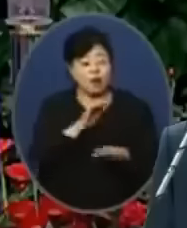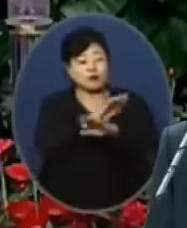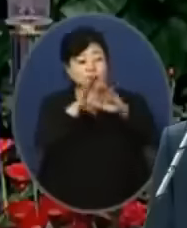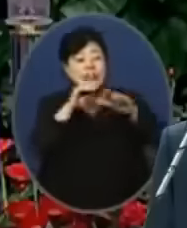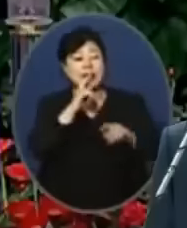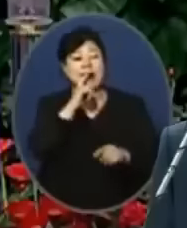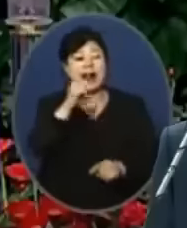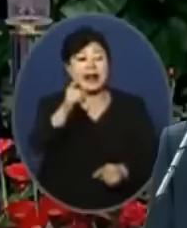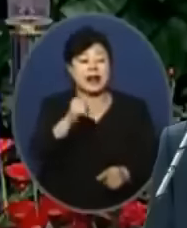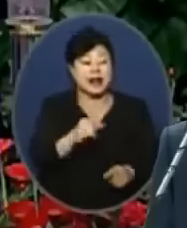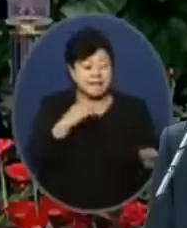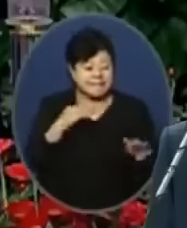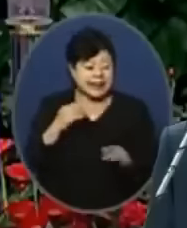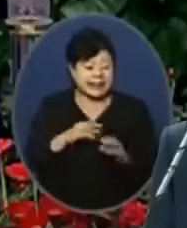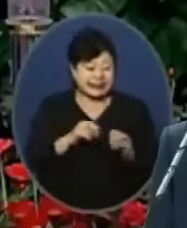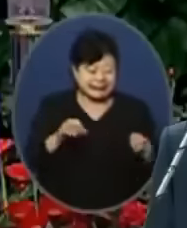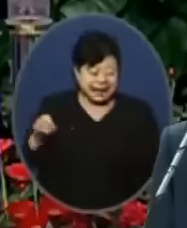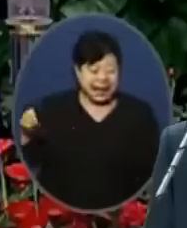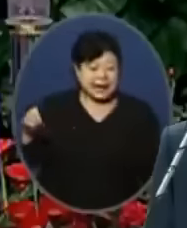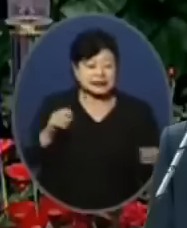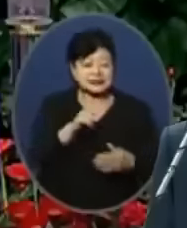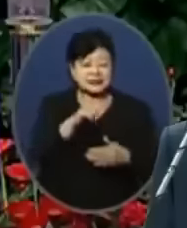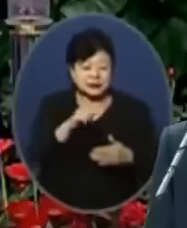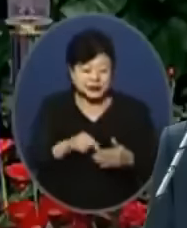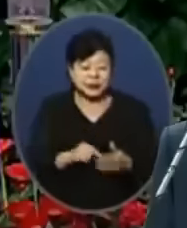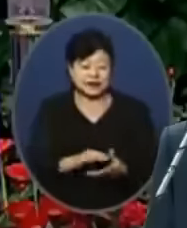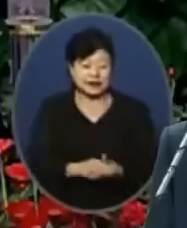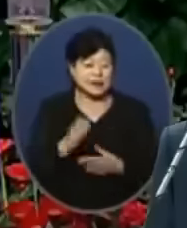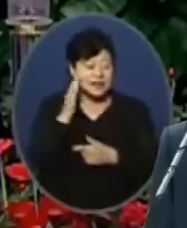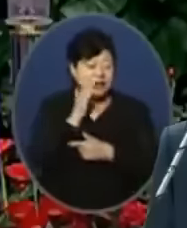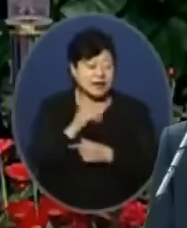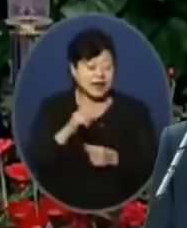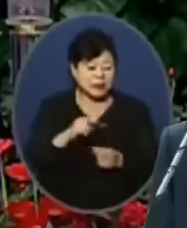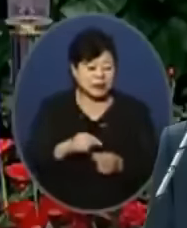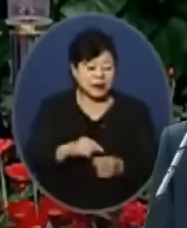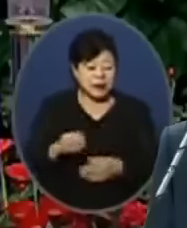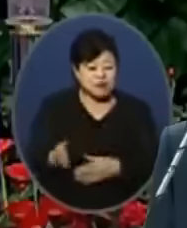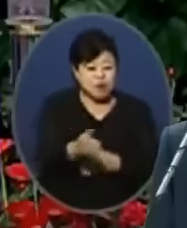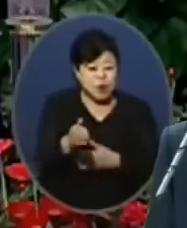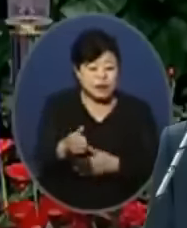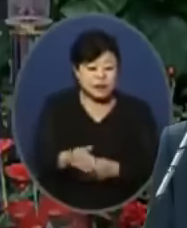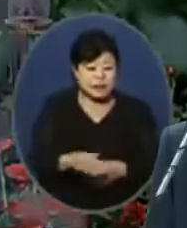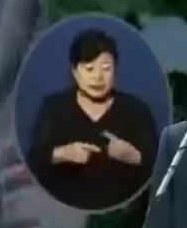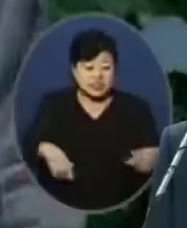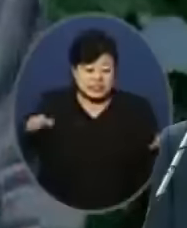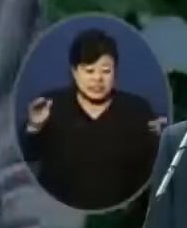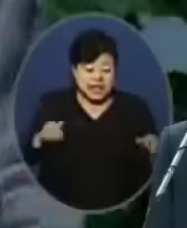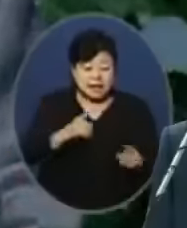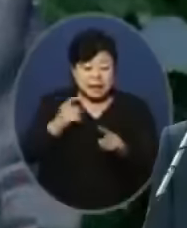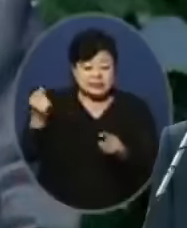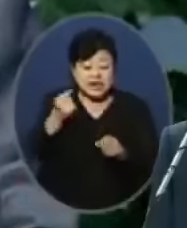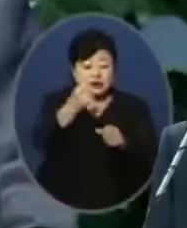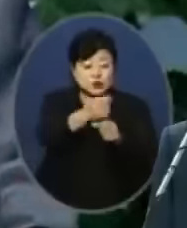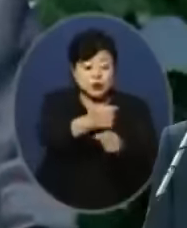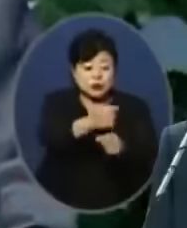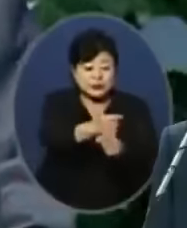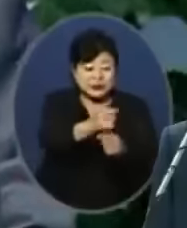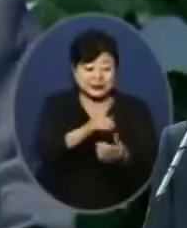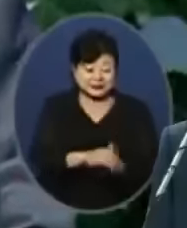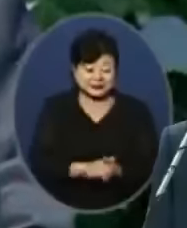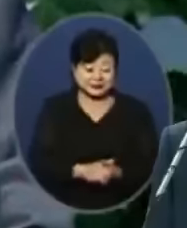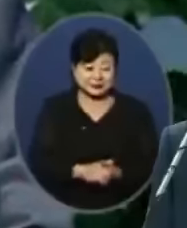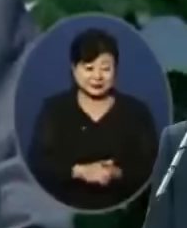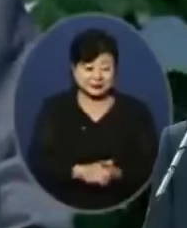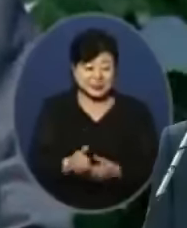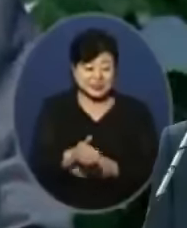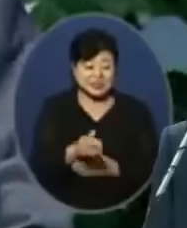말로 바다와 땅과 식물 해와 달과 별 해와 새와 물고기 모두 다 말씀으로 지으신 것입니다.